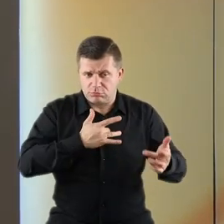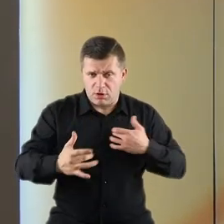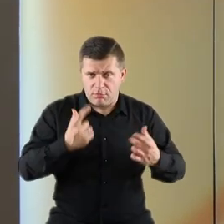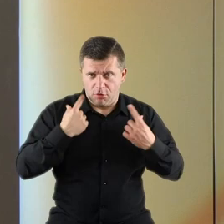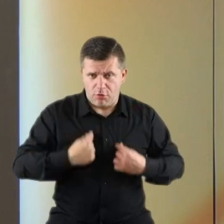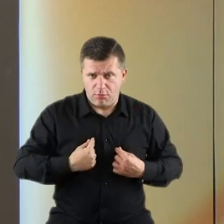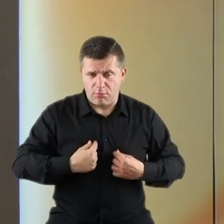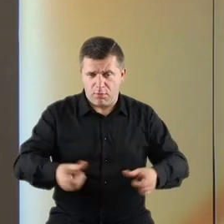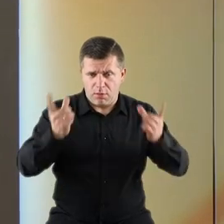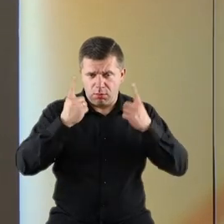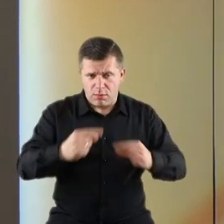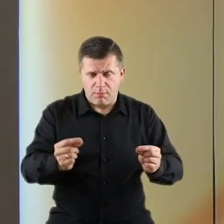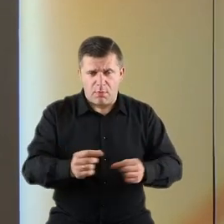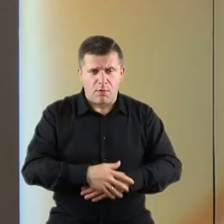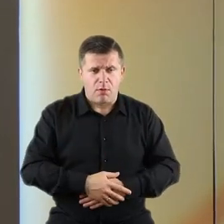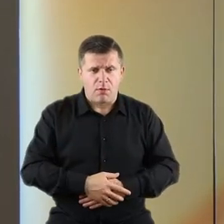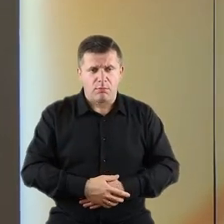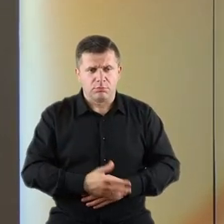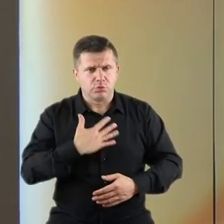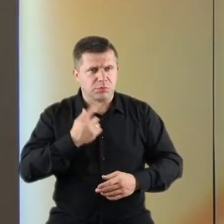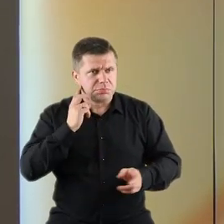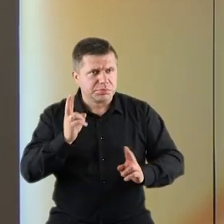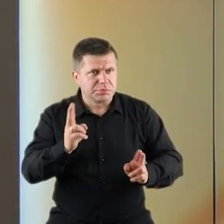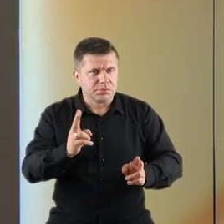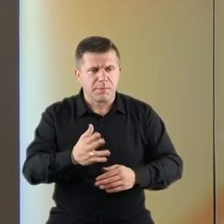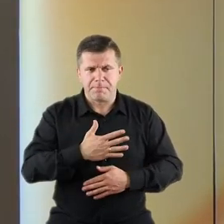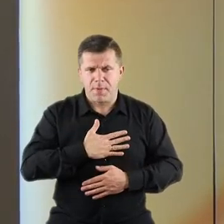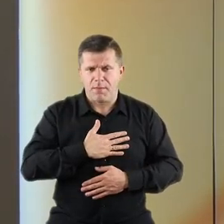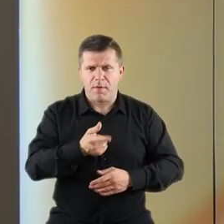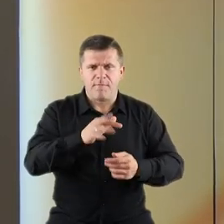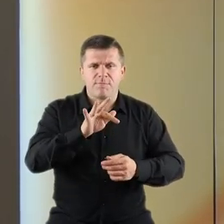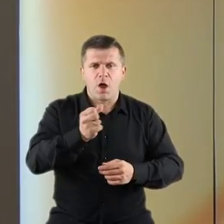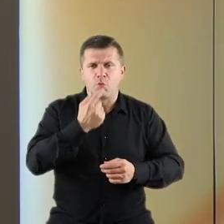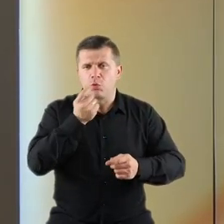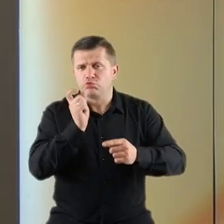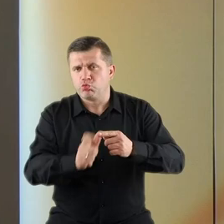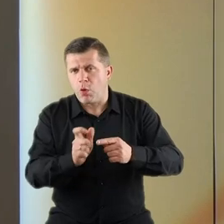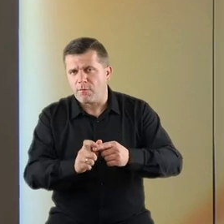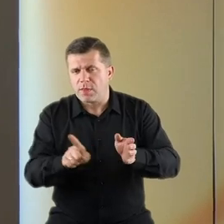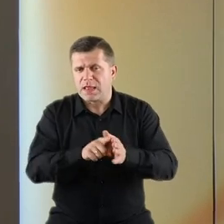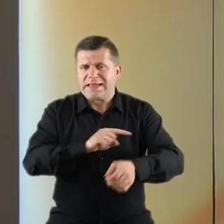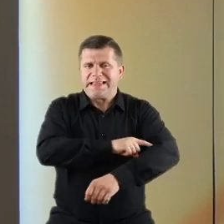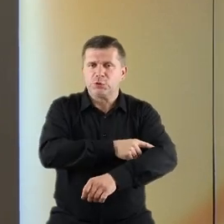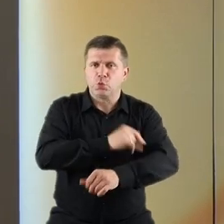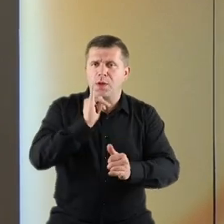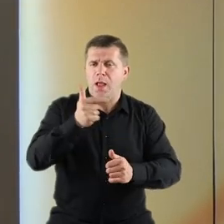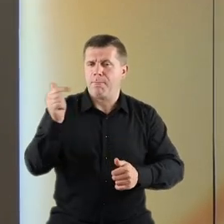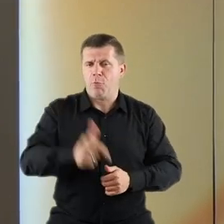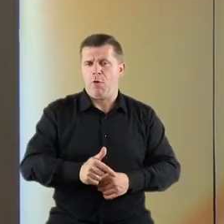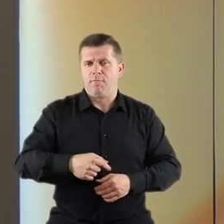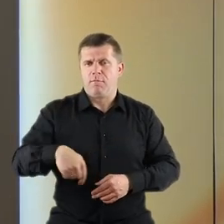niespodzianie fałdy rozwinie z szelestem a więc mamy i formułę słowną i instrukcję jak się powinien